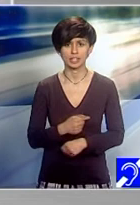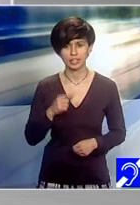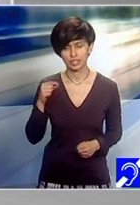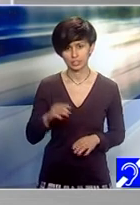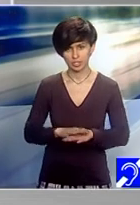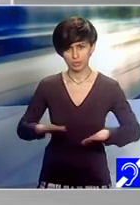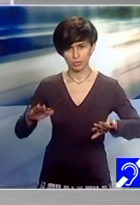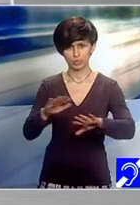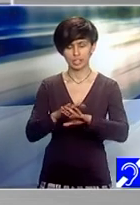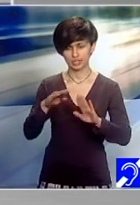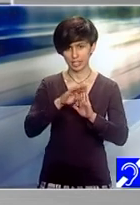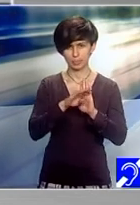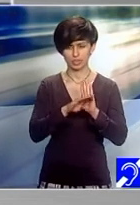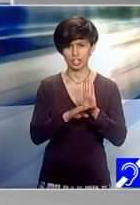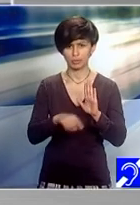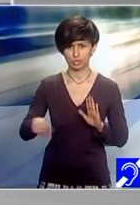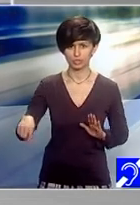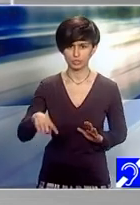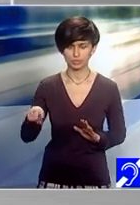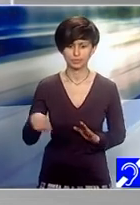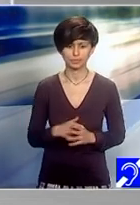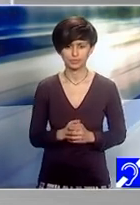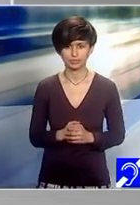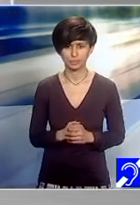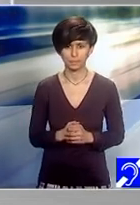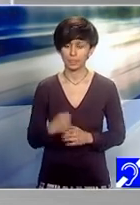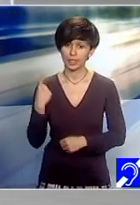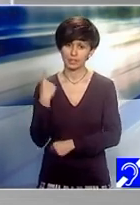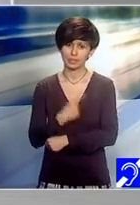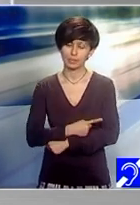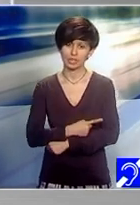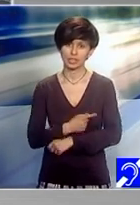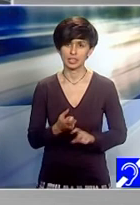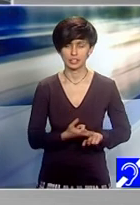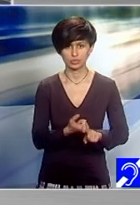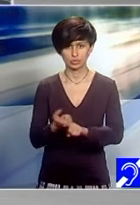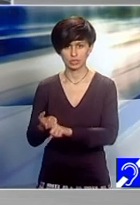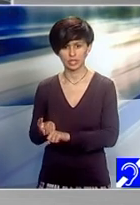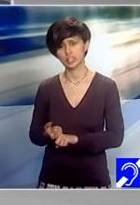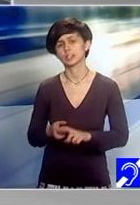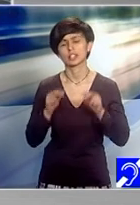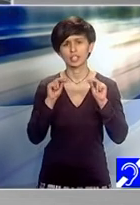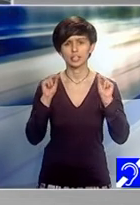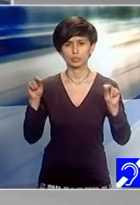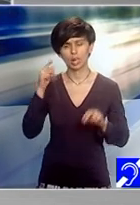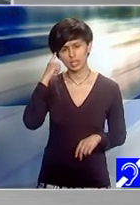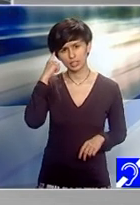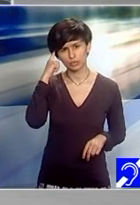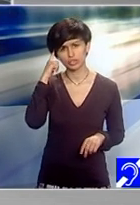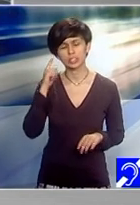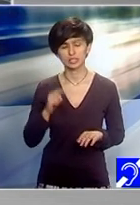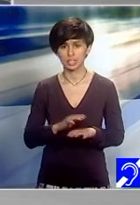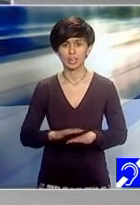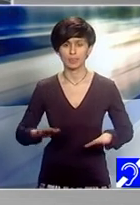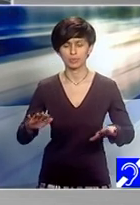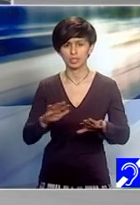la programul nostru. Barierele țin atât de partea populației, de educarea lor, de conștientizare, ele nici nu știau